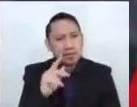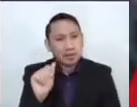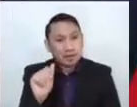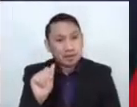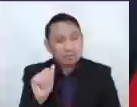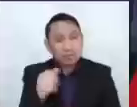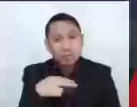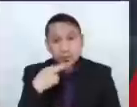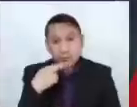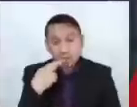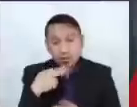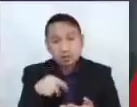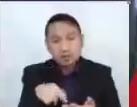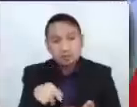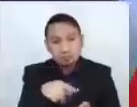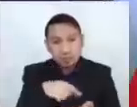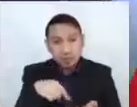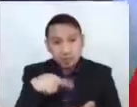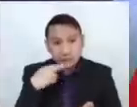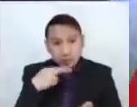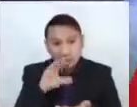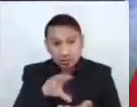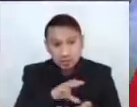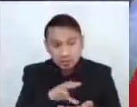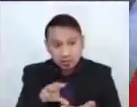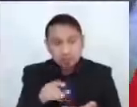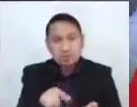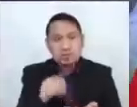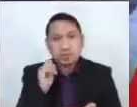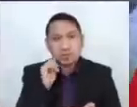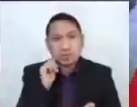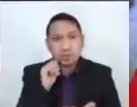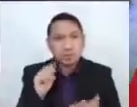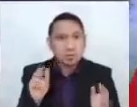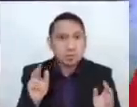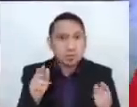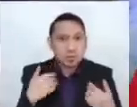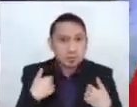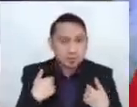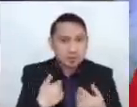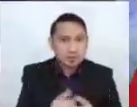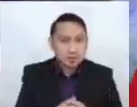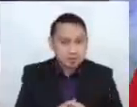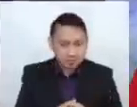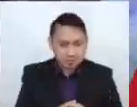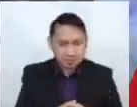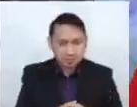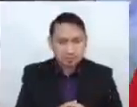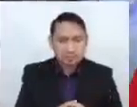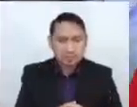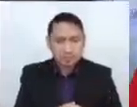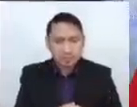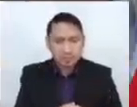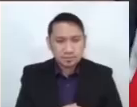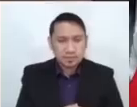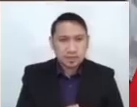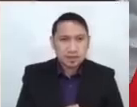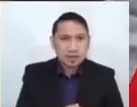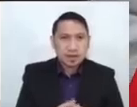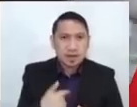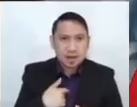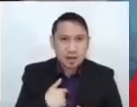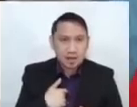baba. Mm-hmm. Ayan, palagi yan. At ang pinaka, alala ko kay